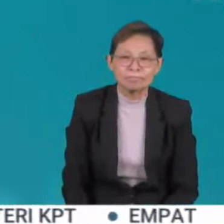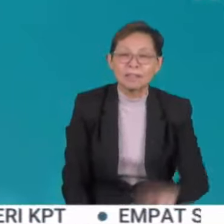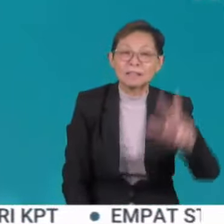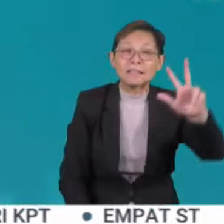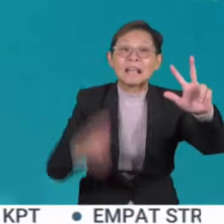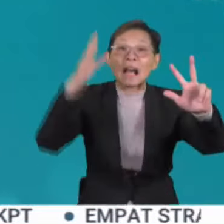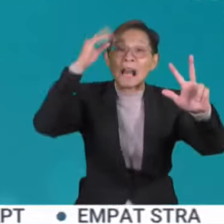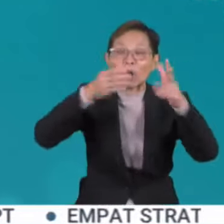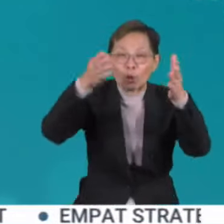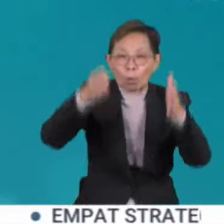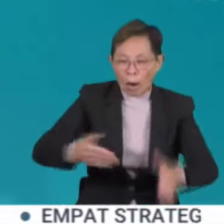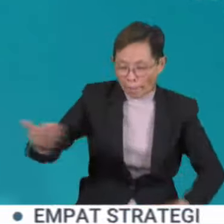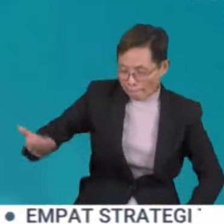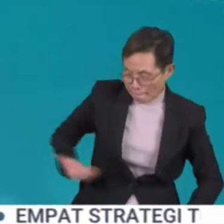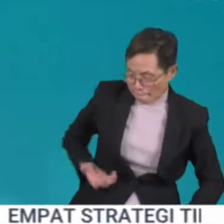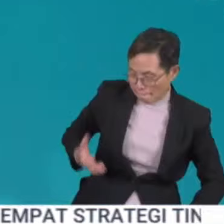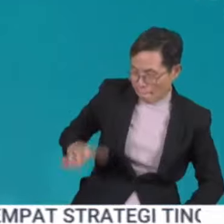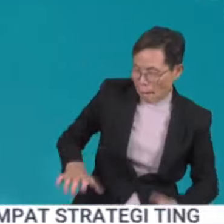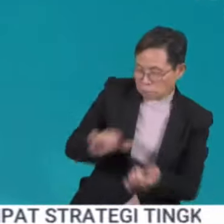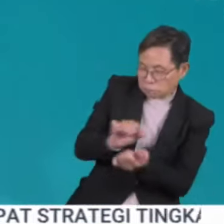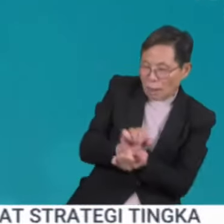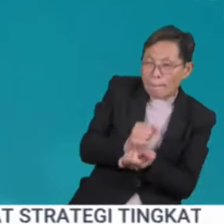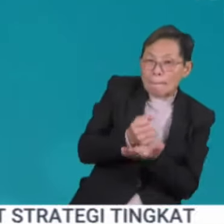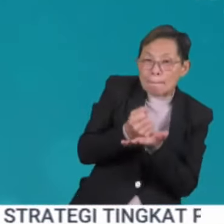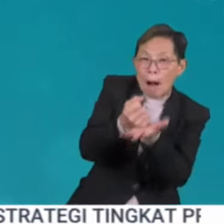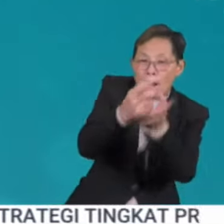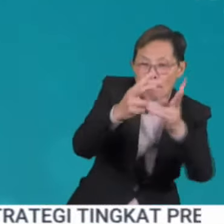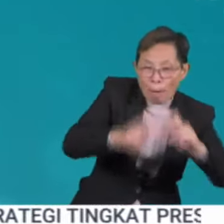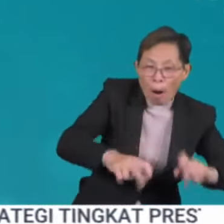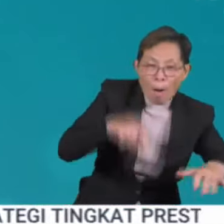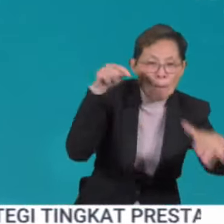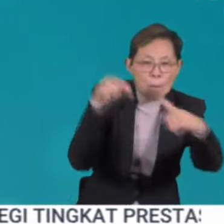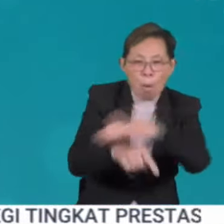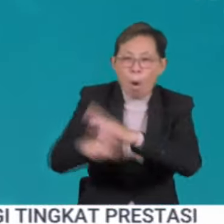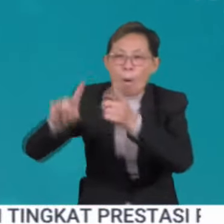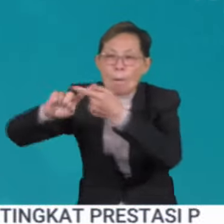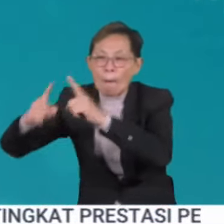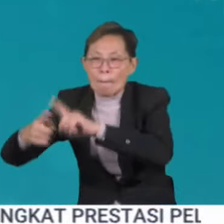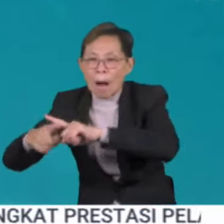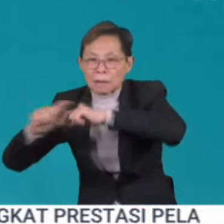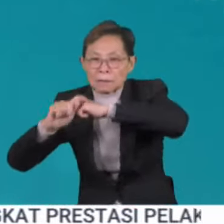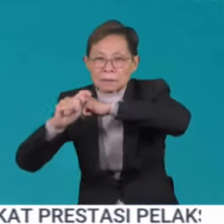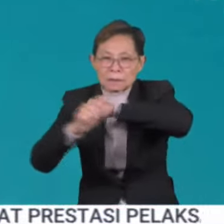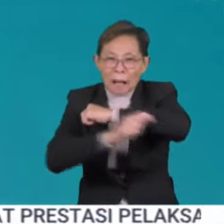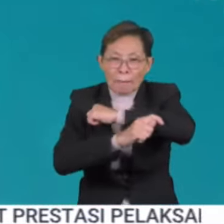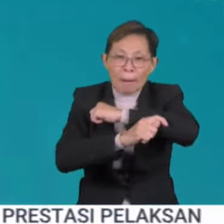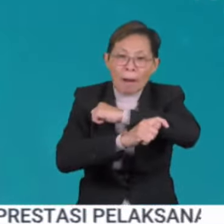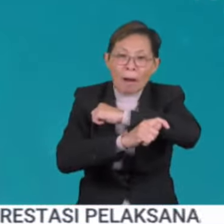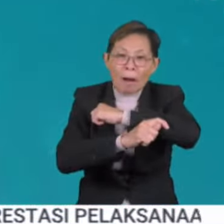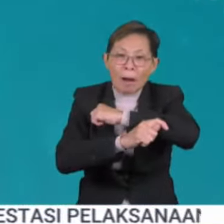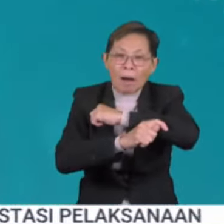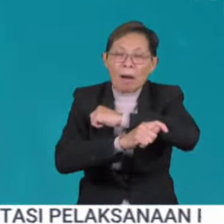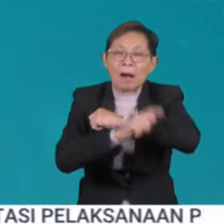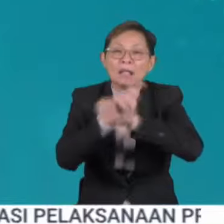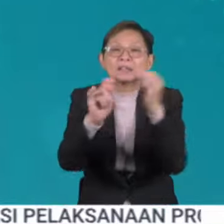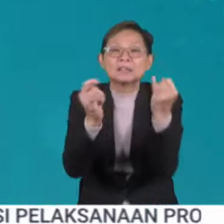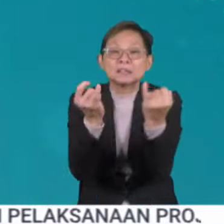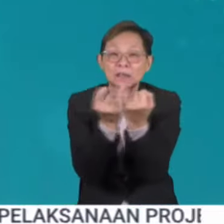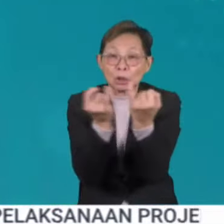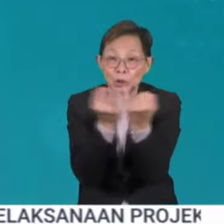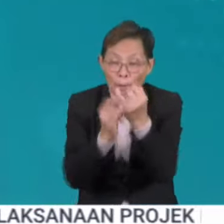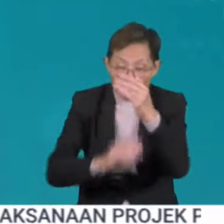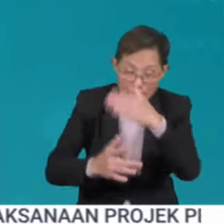Tiga lelaki warga Bangladesh ditahan bagi membantu siasatan kes bunuh rakan mereka di Taman Legenda Fasa 3 Teluk Intan awal pagi